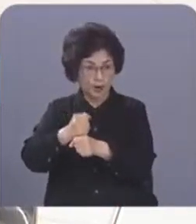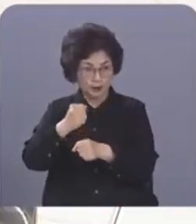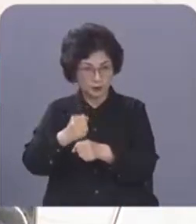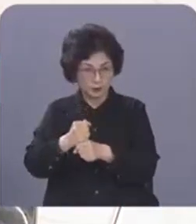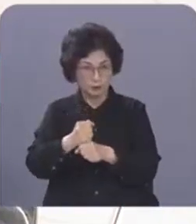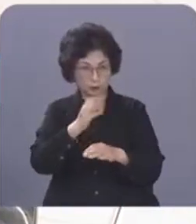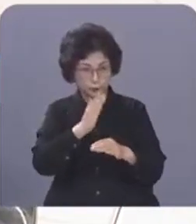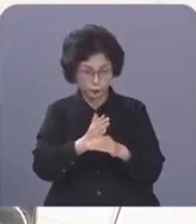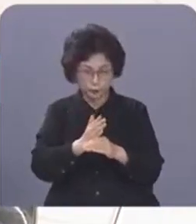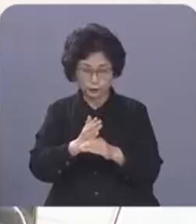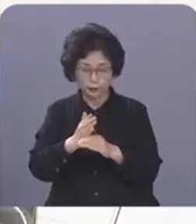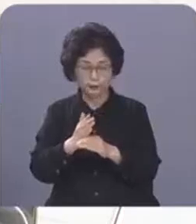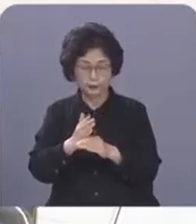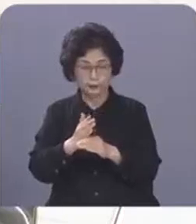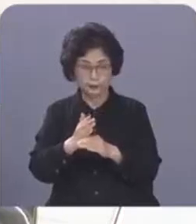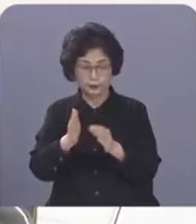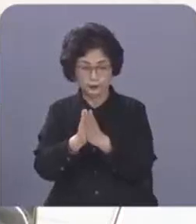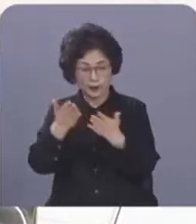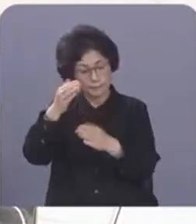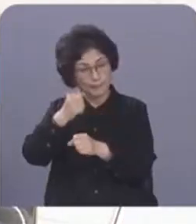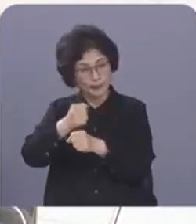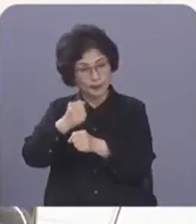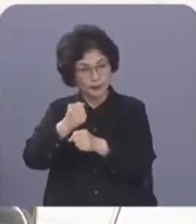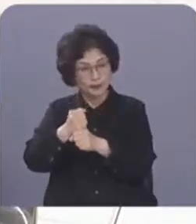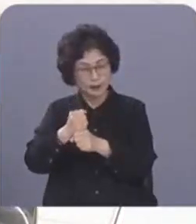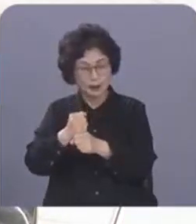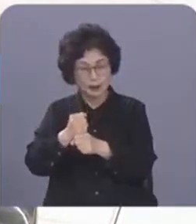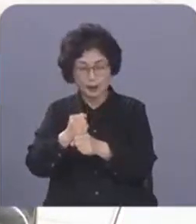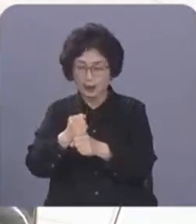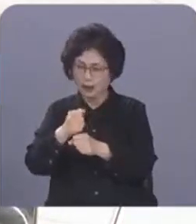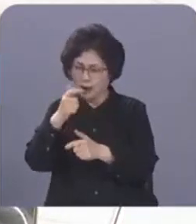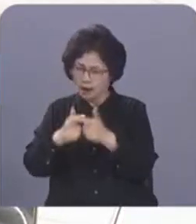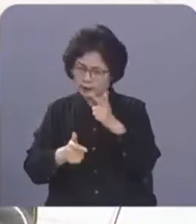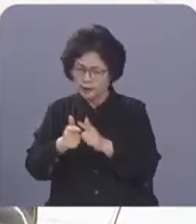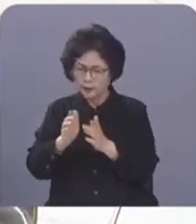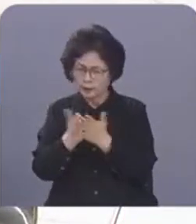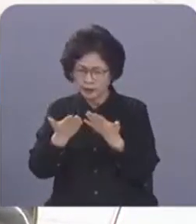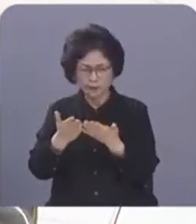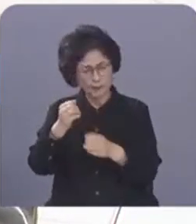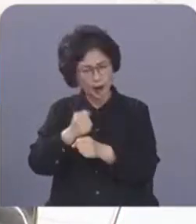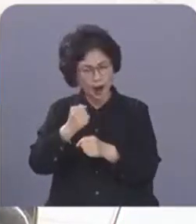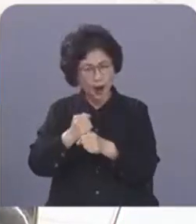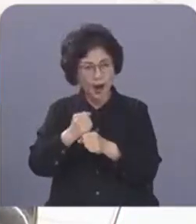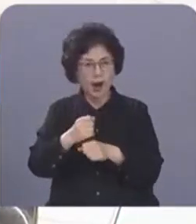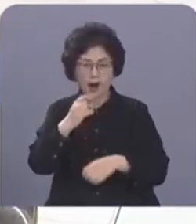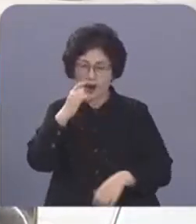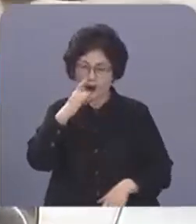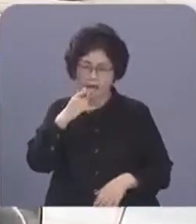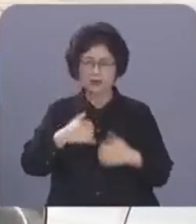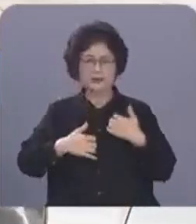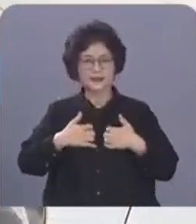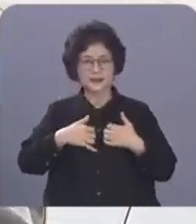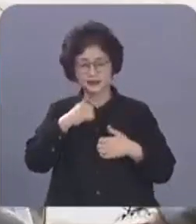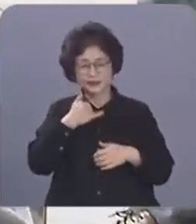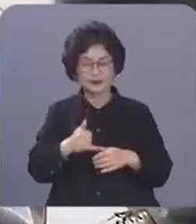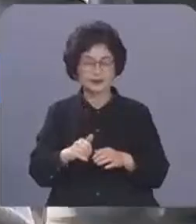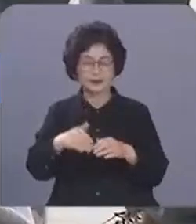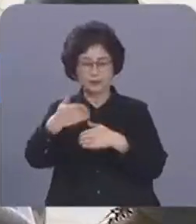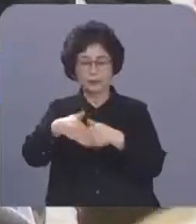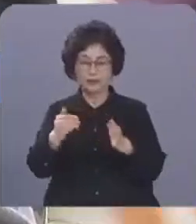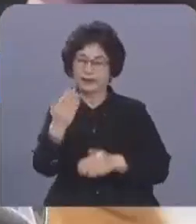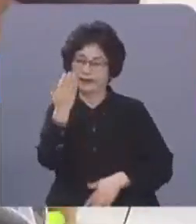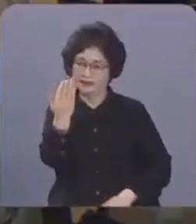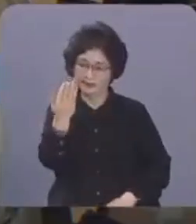또 만들면서 나무로 또 책을 만들고 그러니까 재밌어요. 저 방에다가